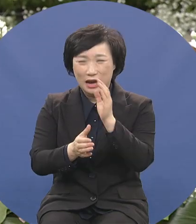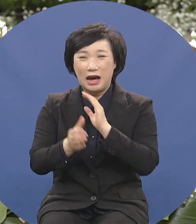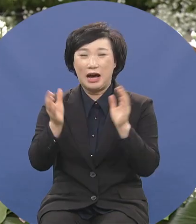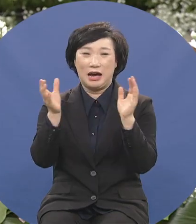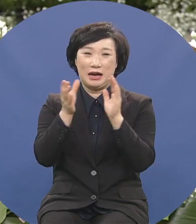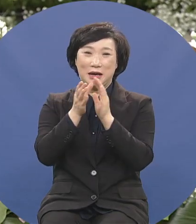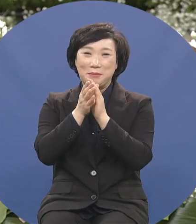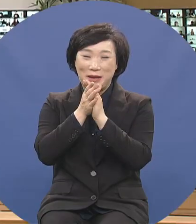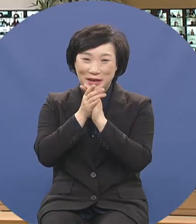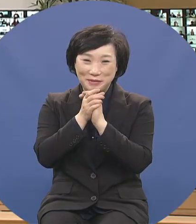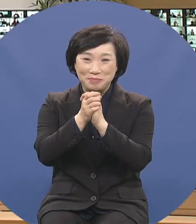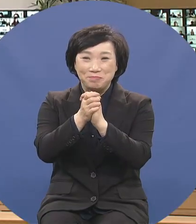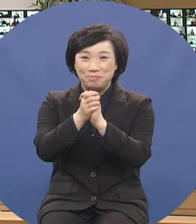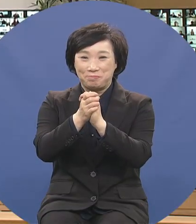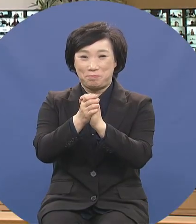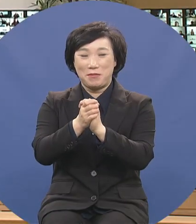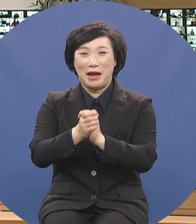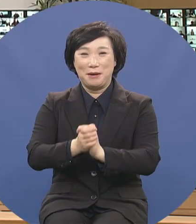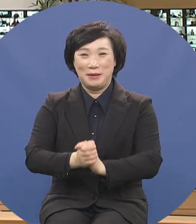기도드리옵나이다. 아멘.